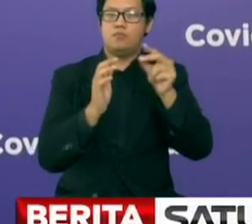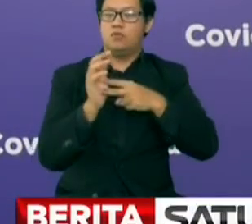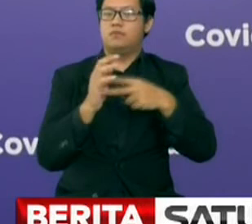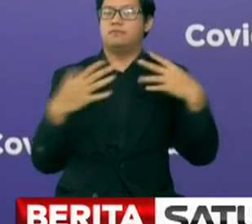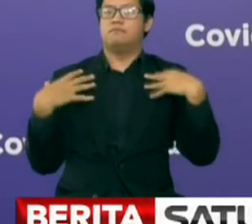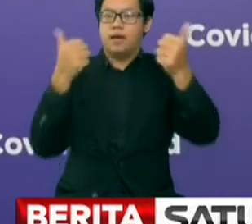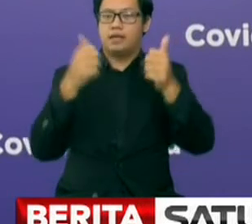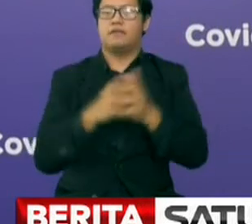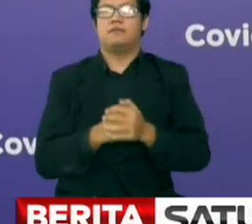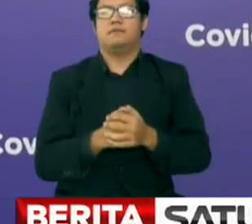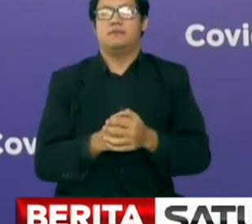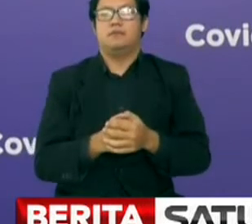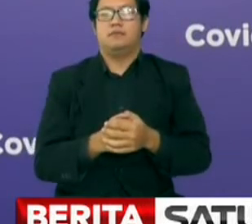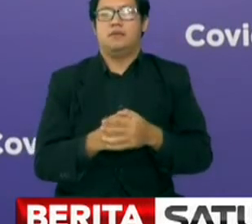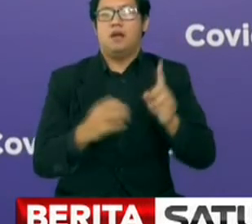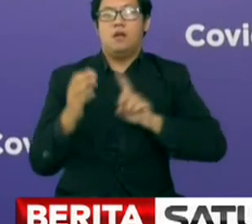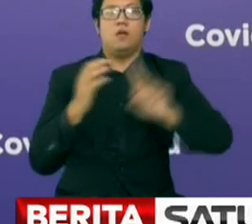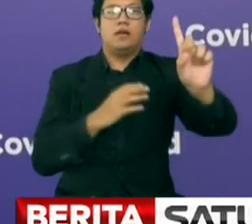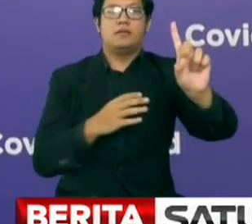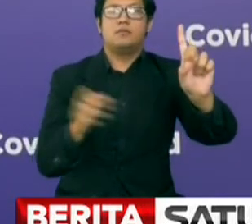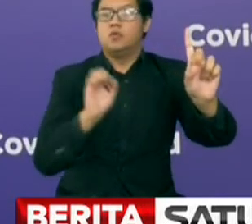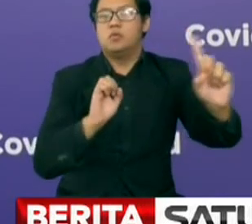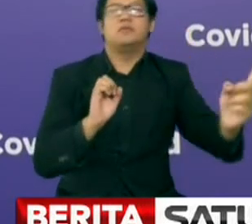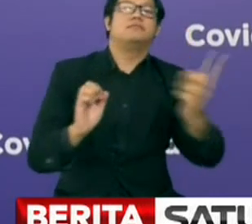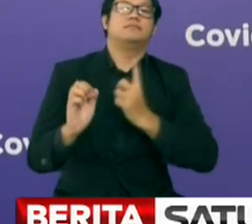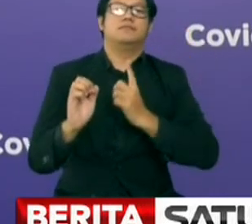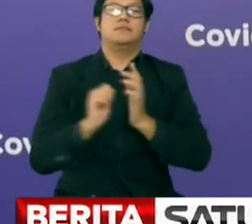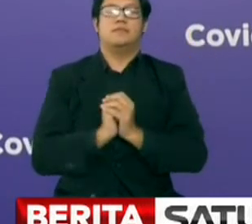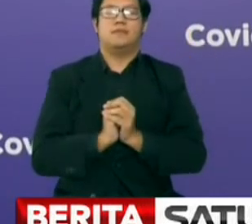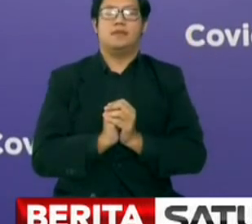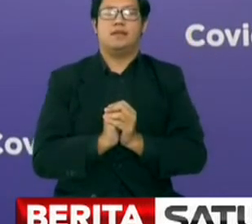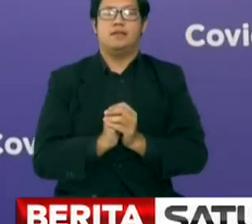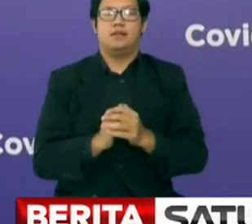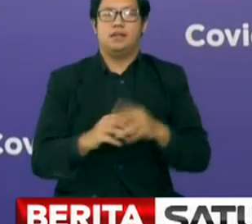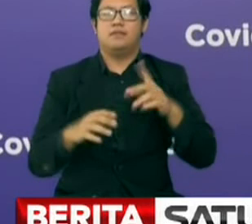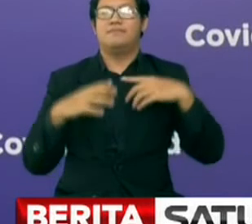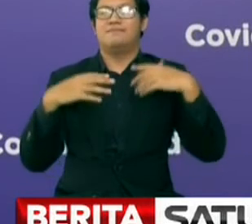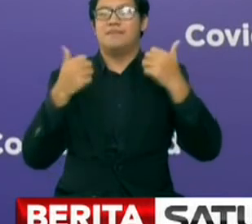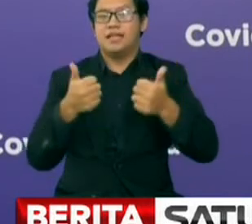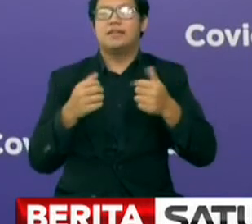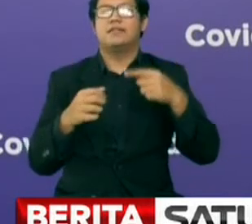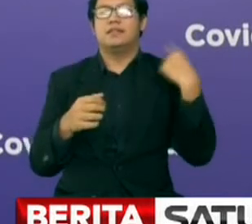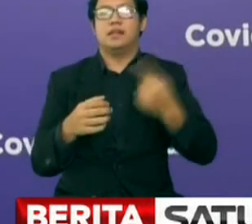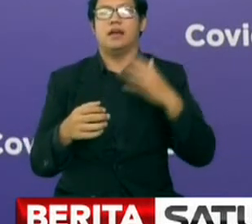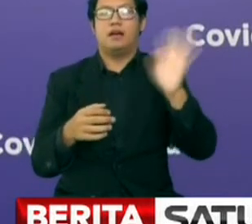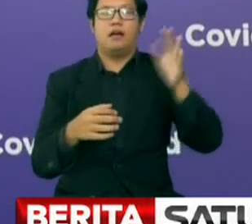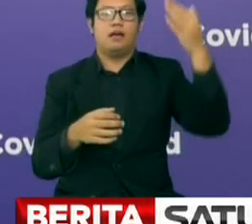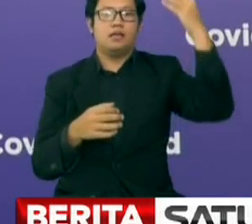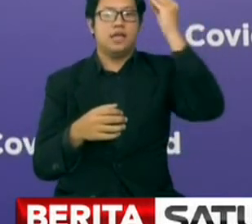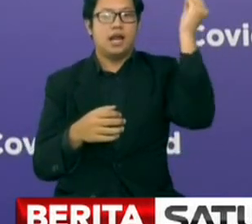dia kembali oleh karena itu akan bijak manakala saat ini kita tidak melakukan perjalanan kemanapun